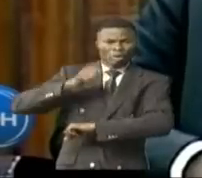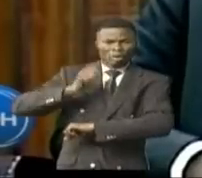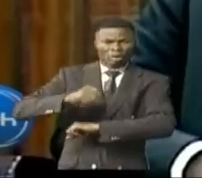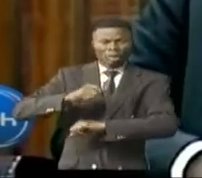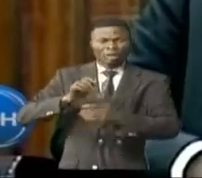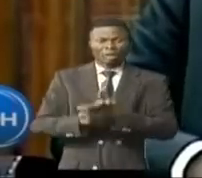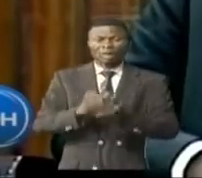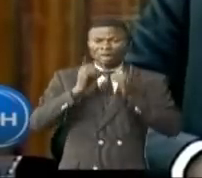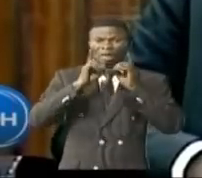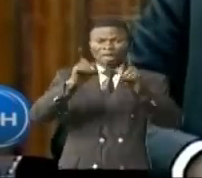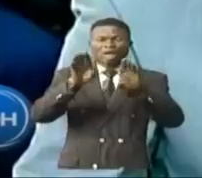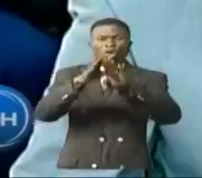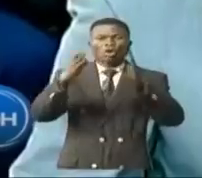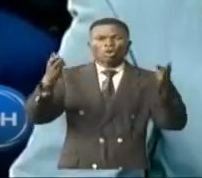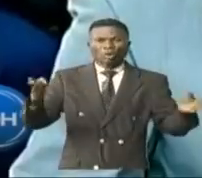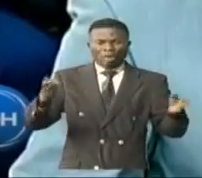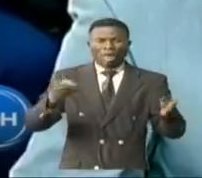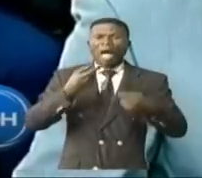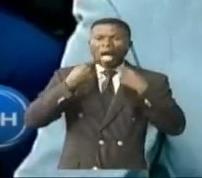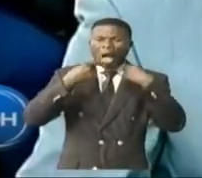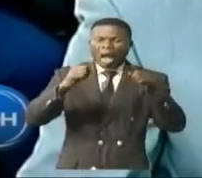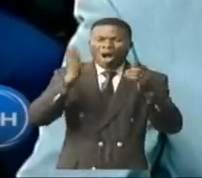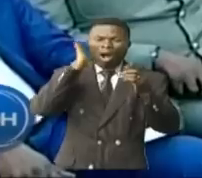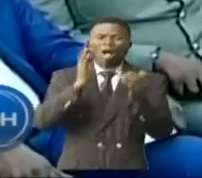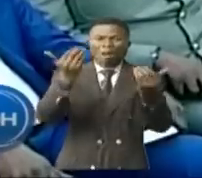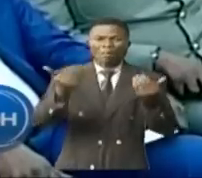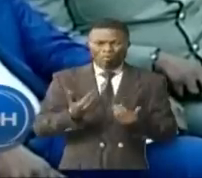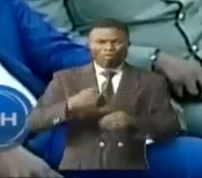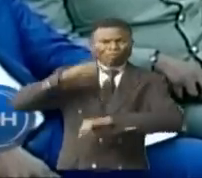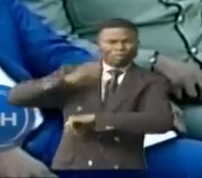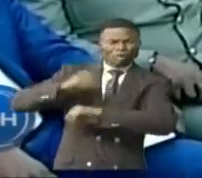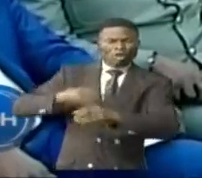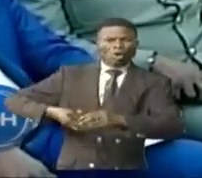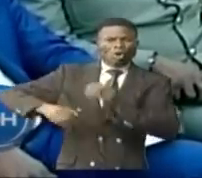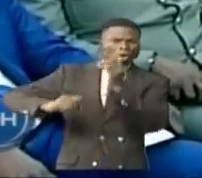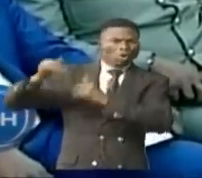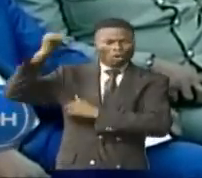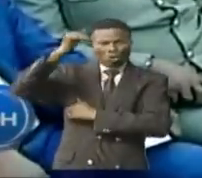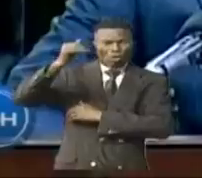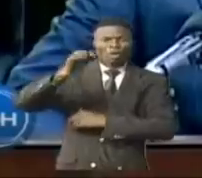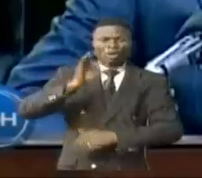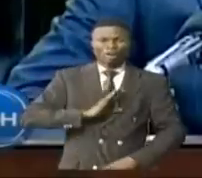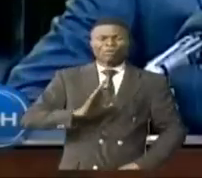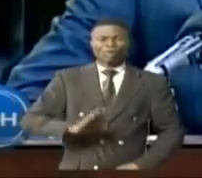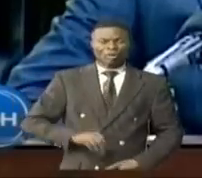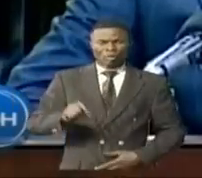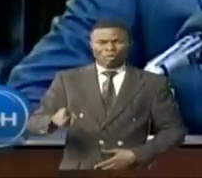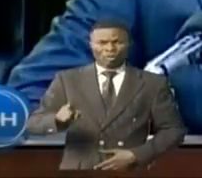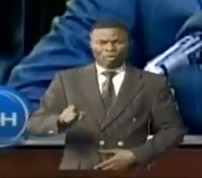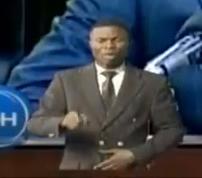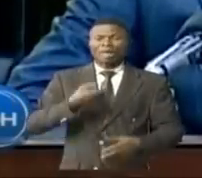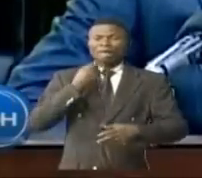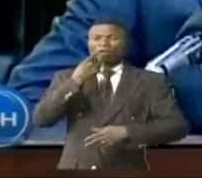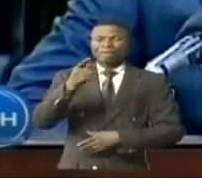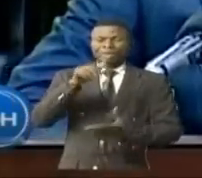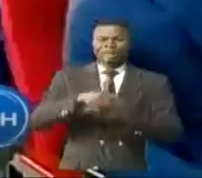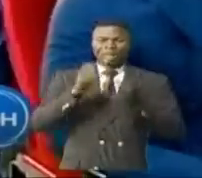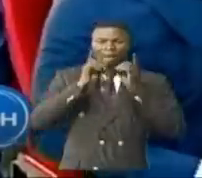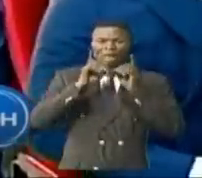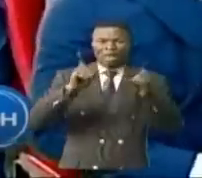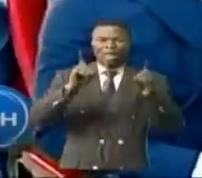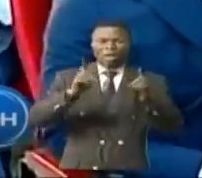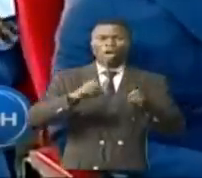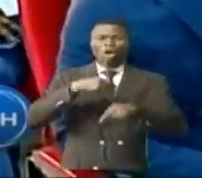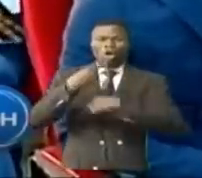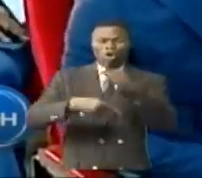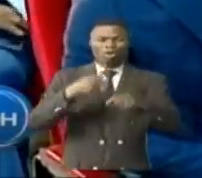dans son discours d'ouverture rappelé la volonté du magistrat suprême Félix-Antoine Tshisekedi Tshilombo, exprimé dans son discours de